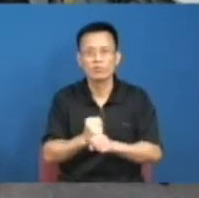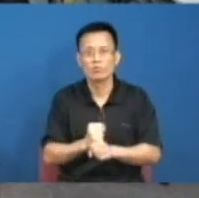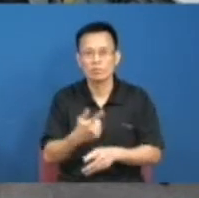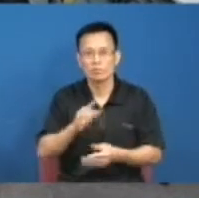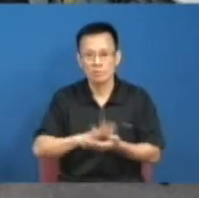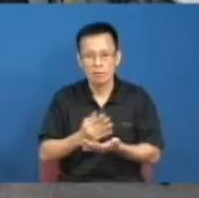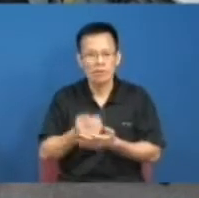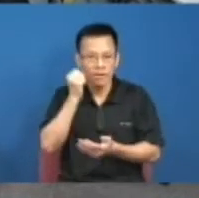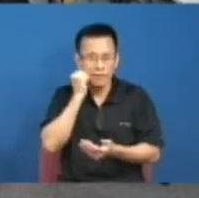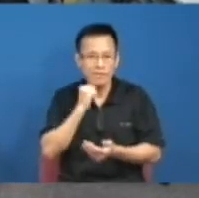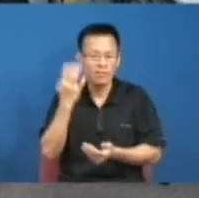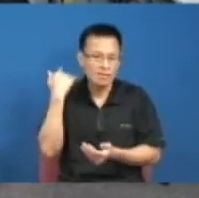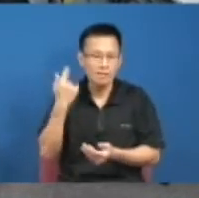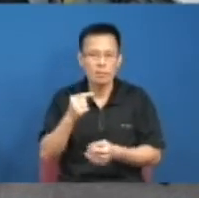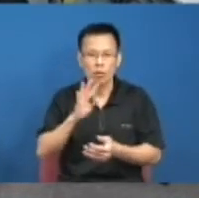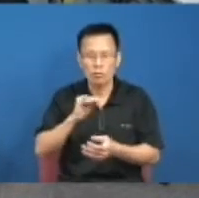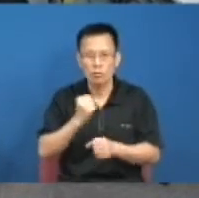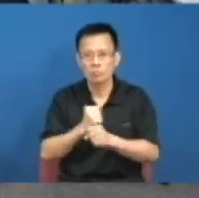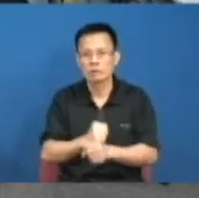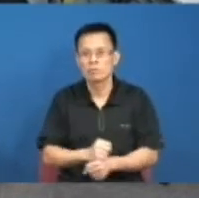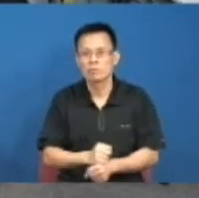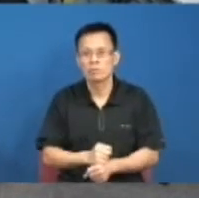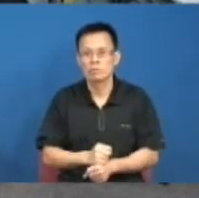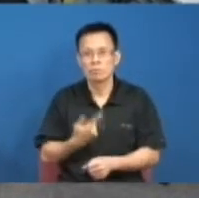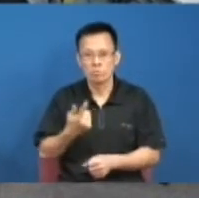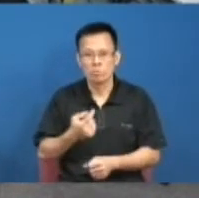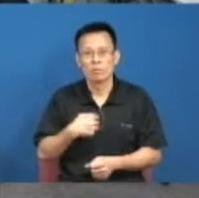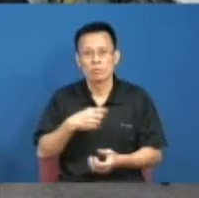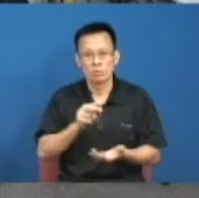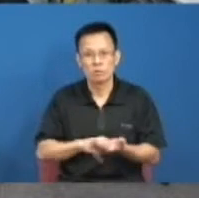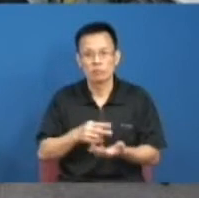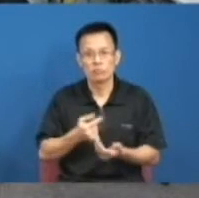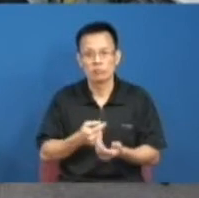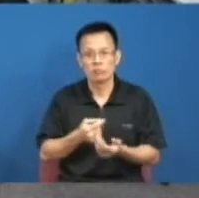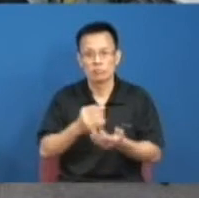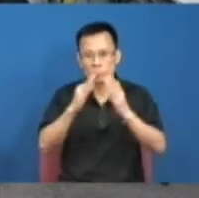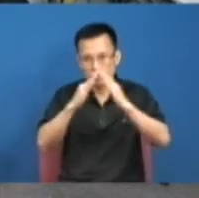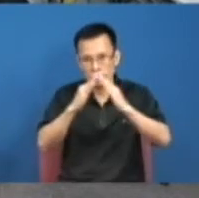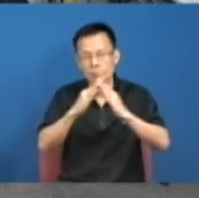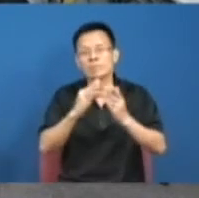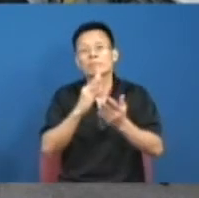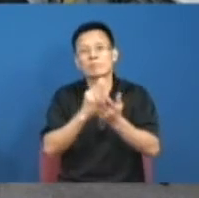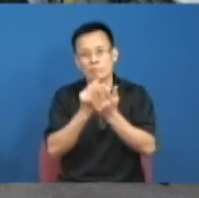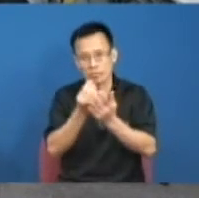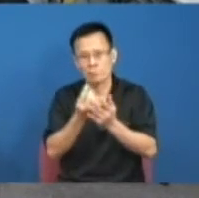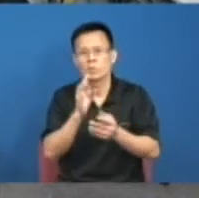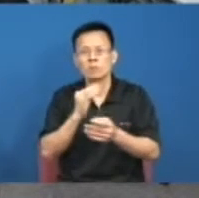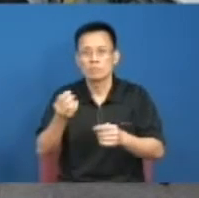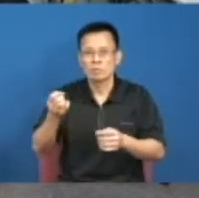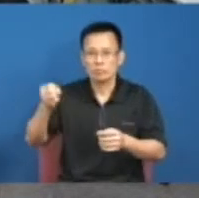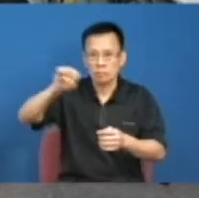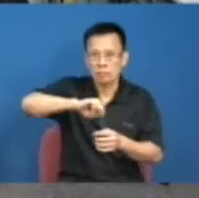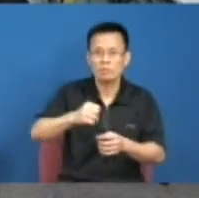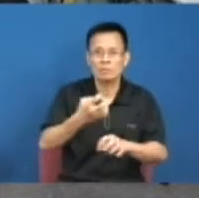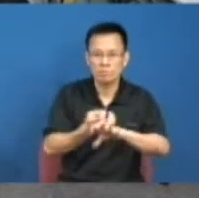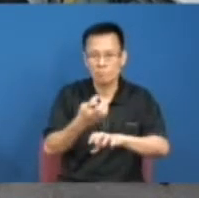水做。 點解咧？我相信咧。這個跟個質素做的時候，譬如好像落石屎震得靚